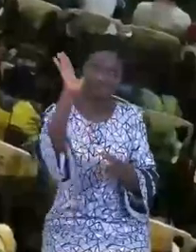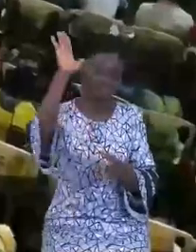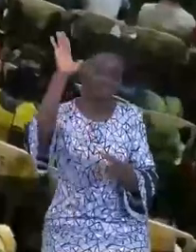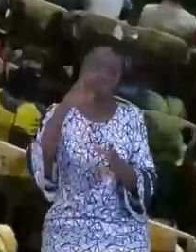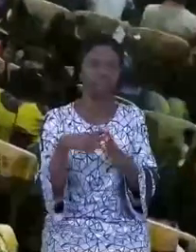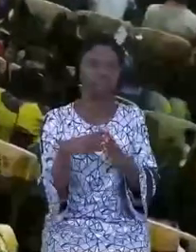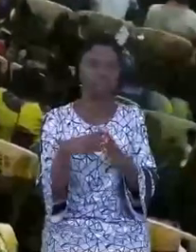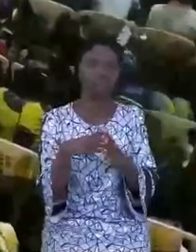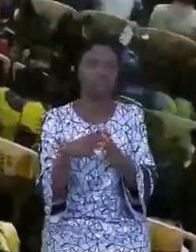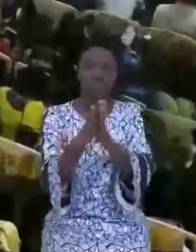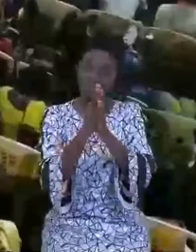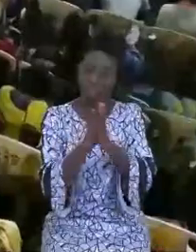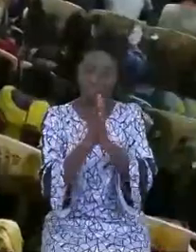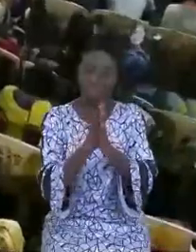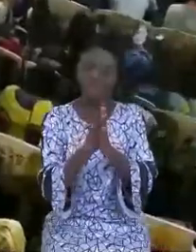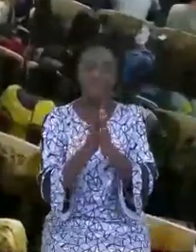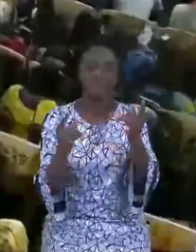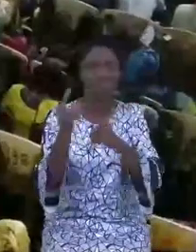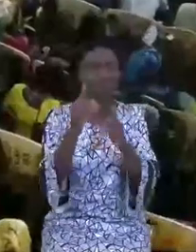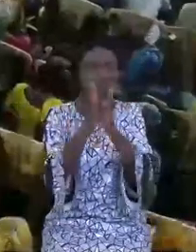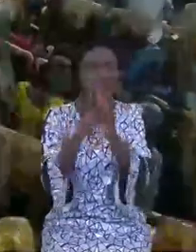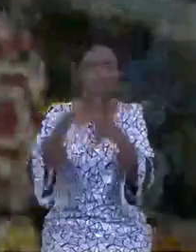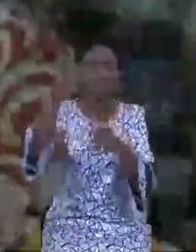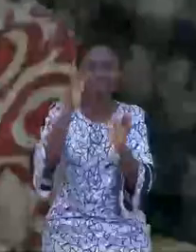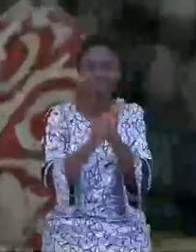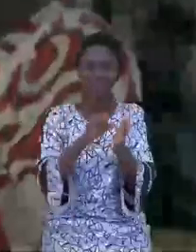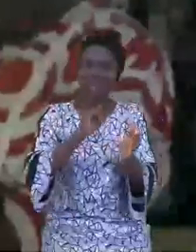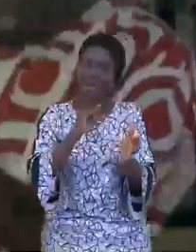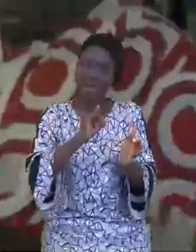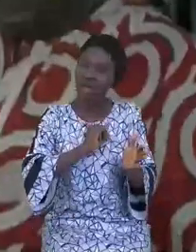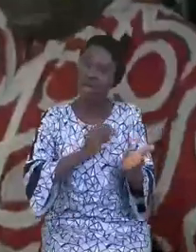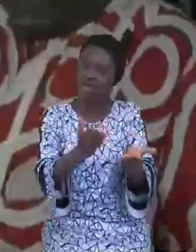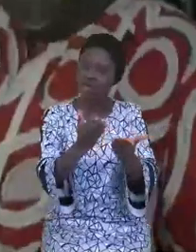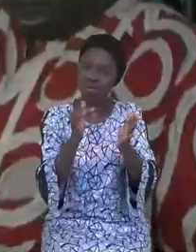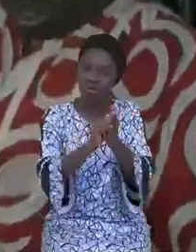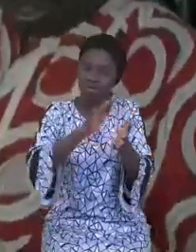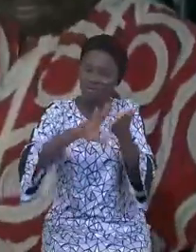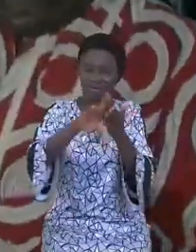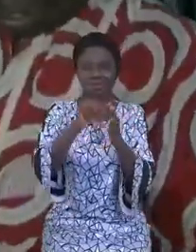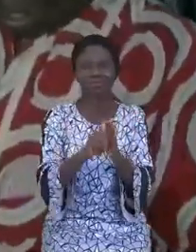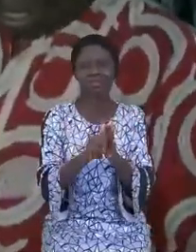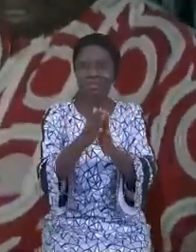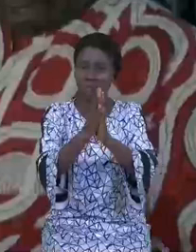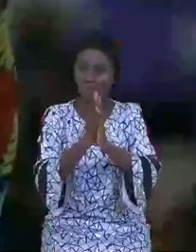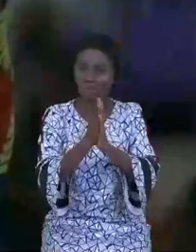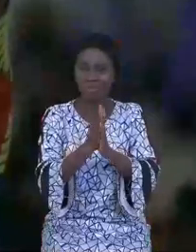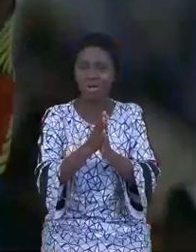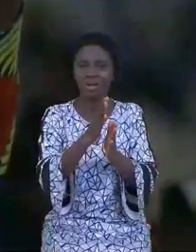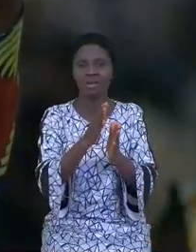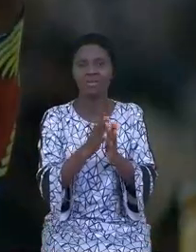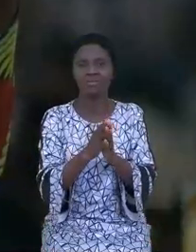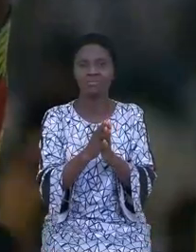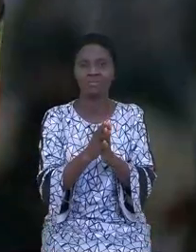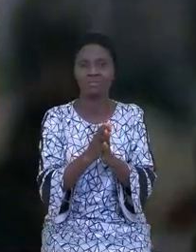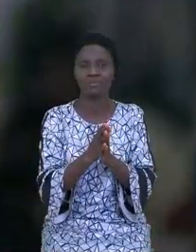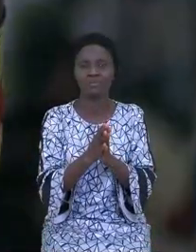ce pardon. Je veux cette nouvelle vie de la part du Seigneur. Je veux la voix de la main de